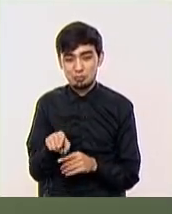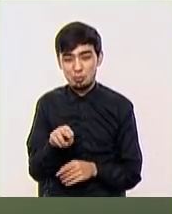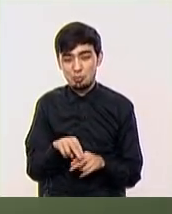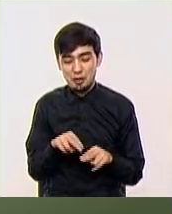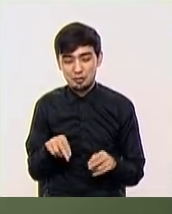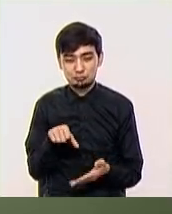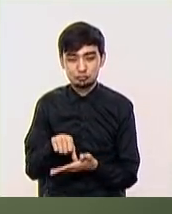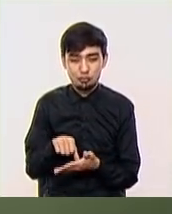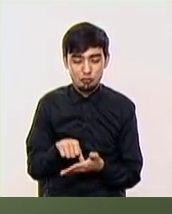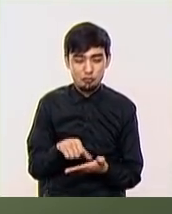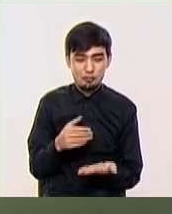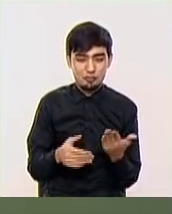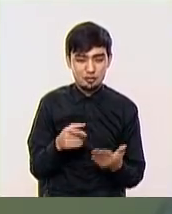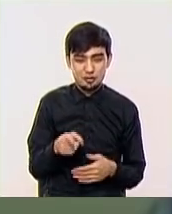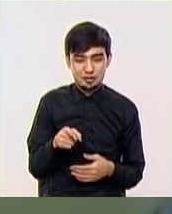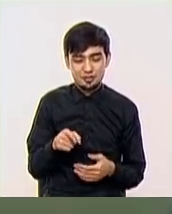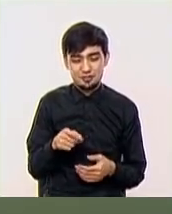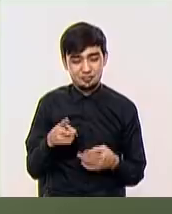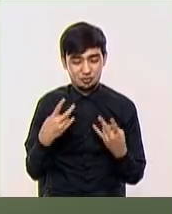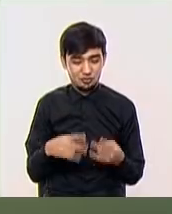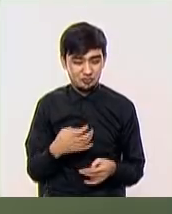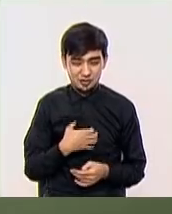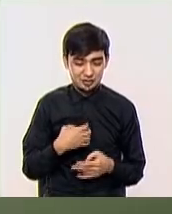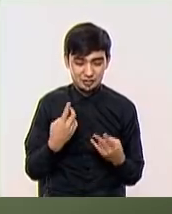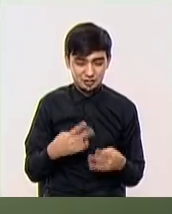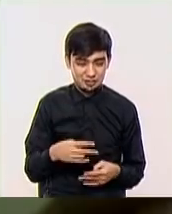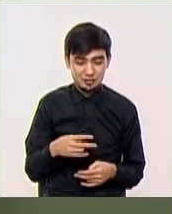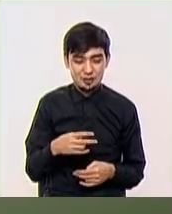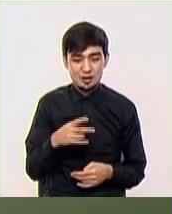мүшесі, яғни оның өкілі болудың қажеті жоқ. Сондықтан ол